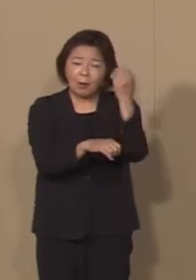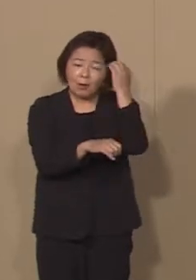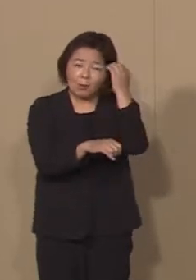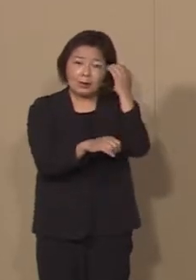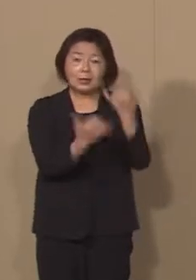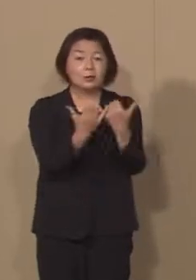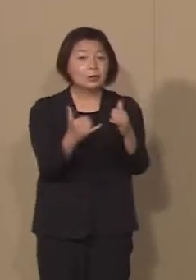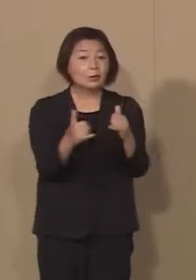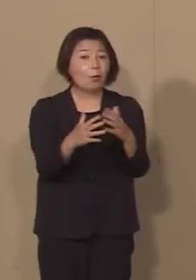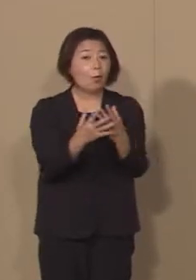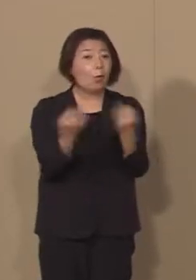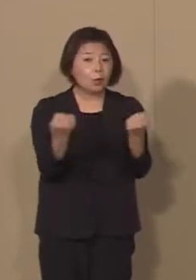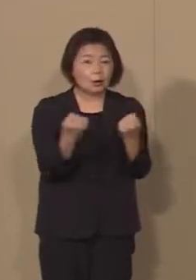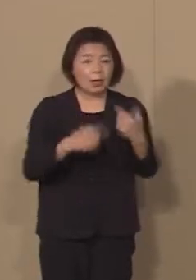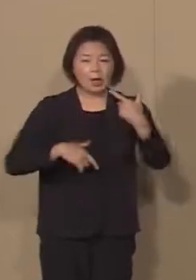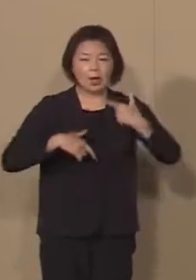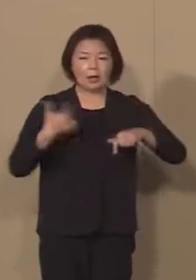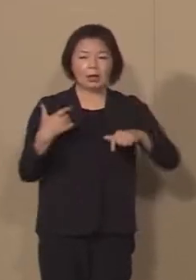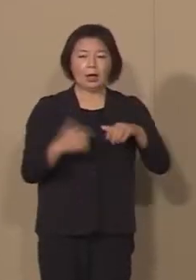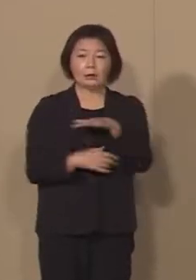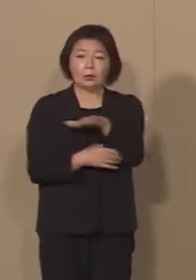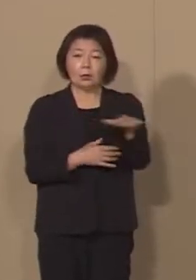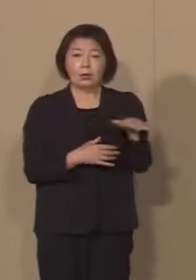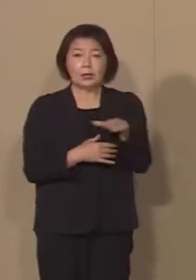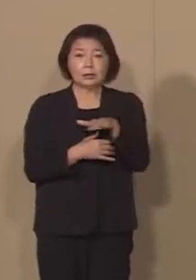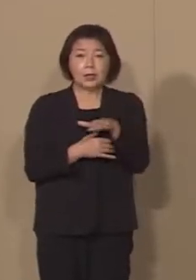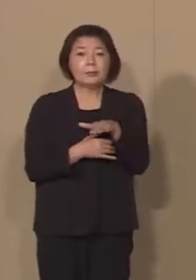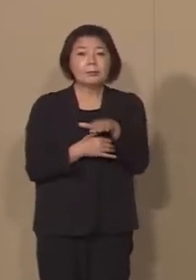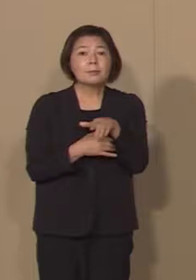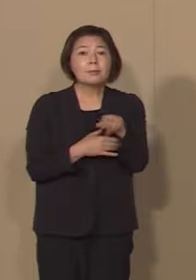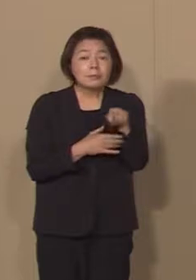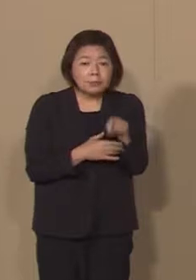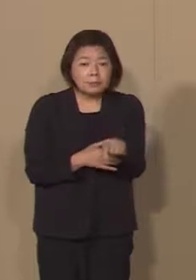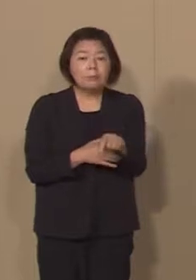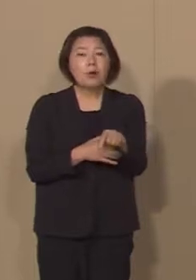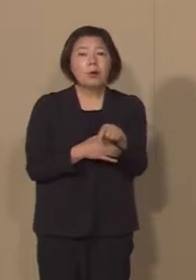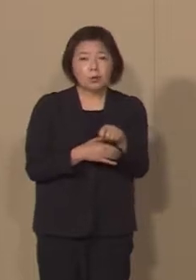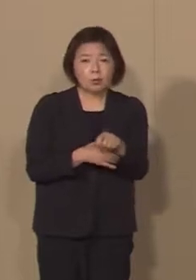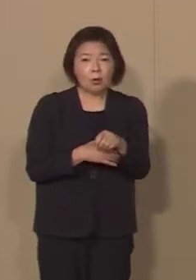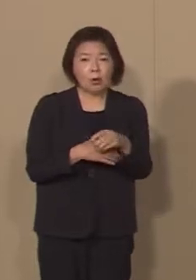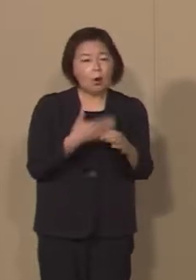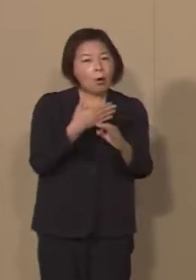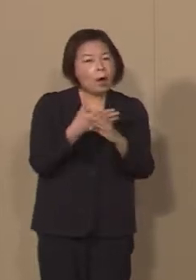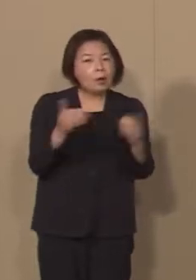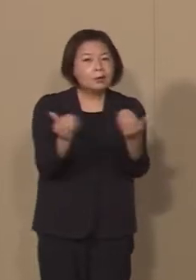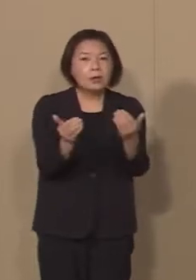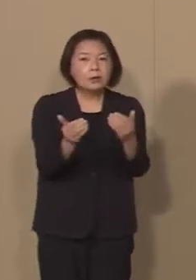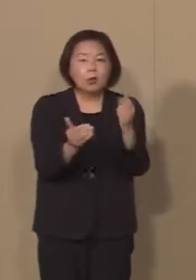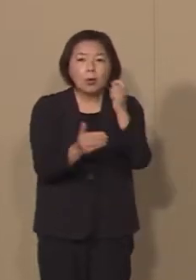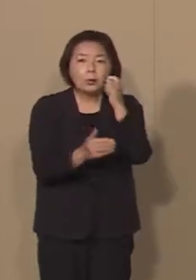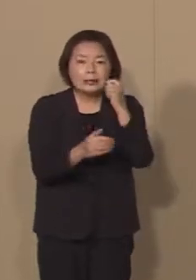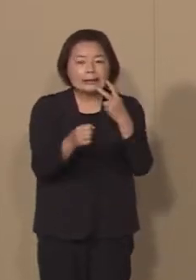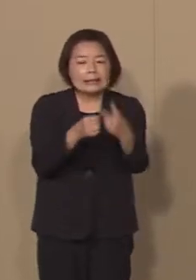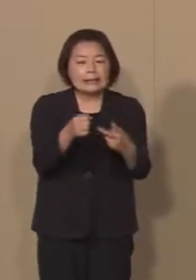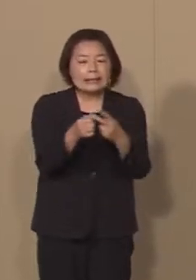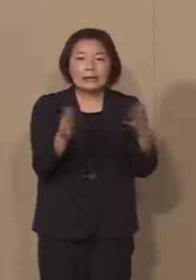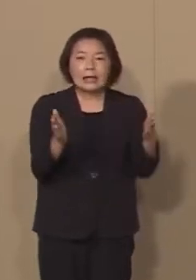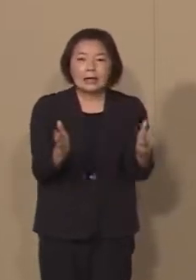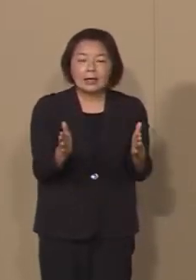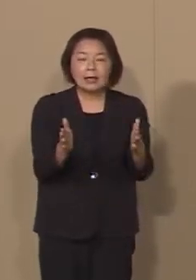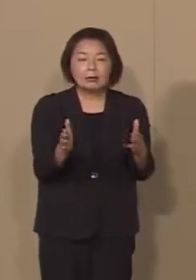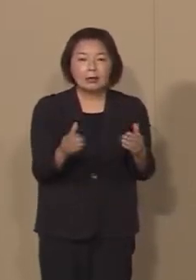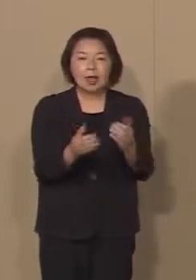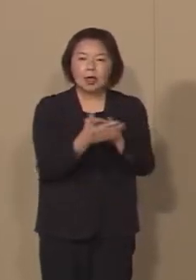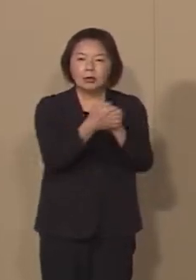おいしい学生の皆さんは意気揚々と例えば上京してきたもうもう2年ぐらい友達に会えてないと思うもう